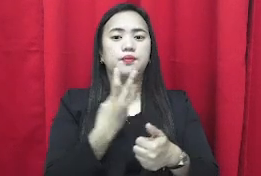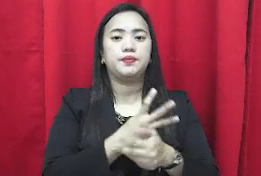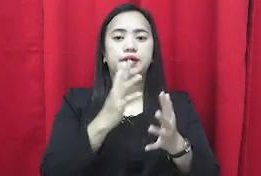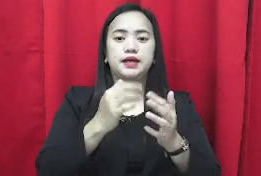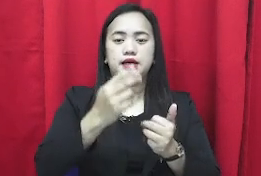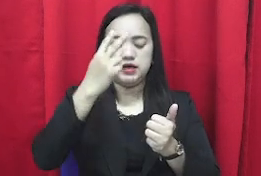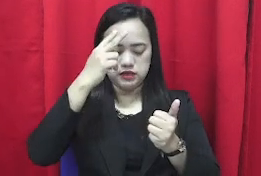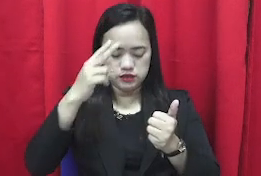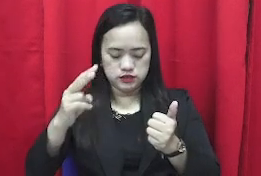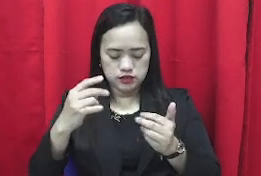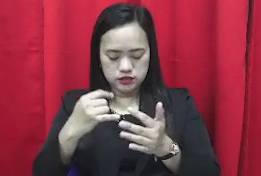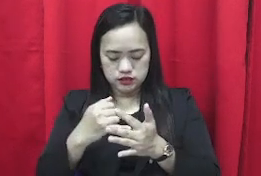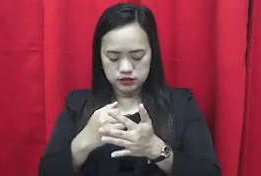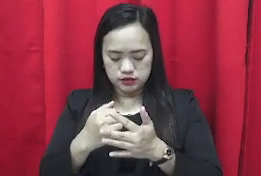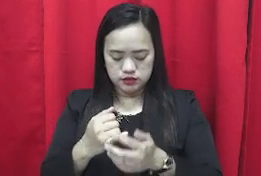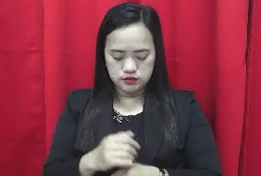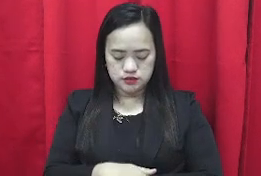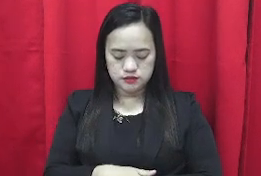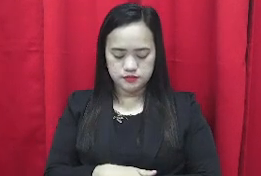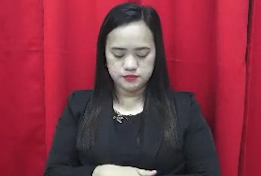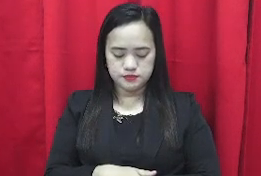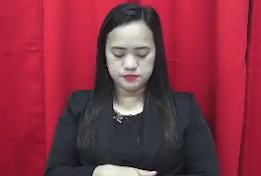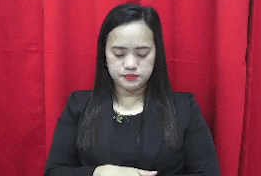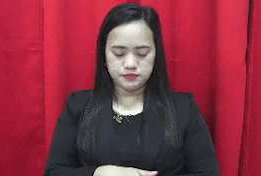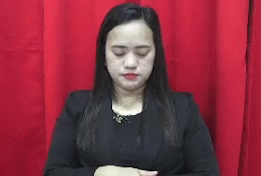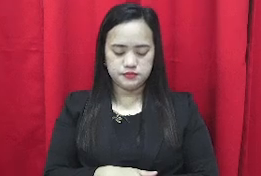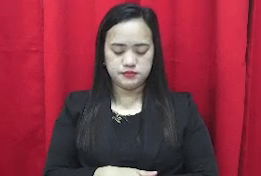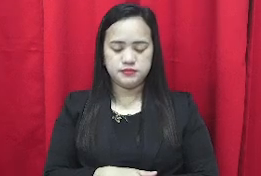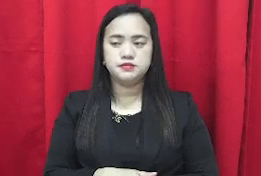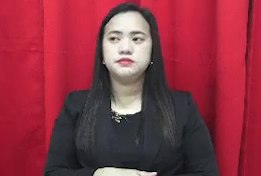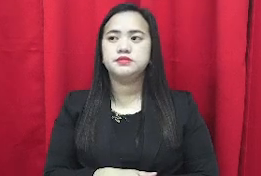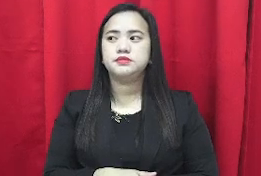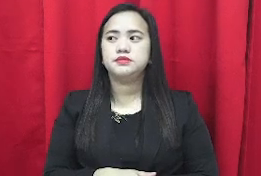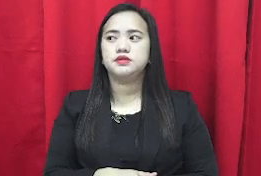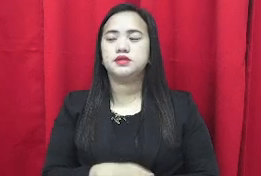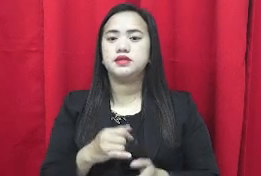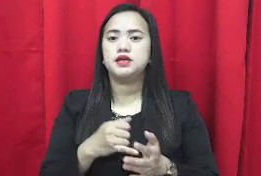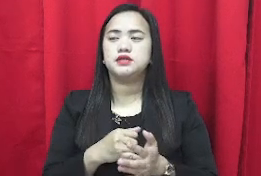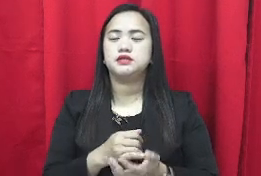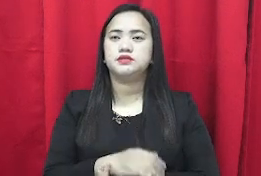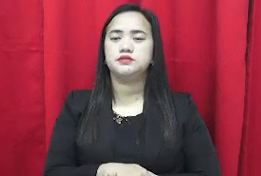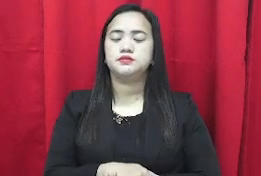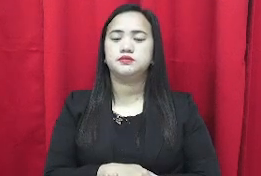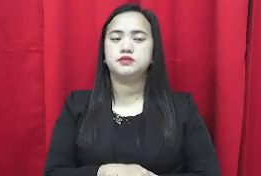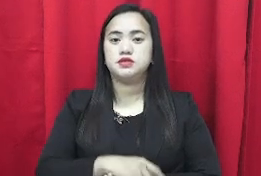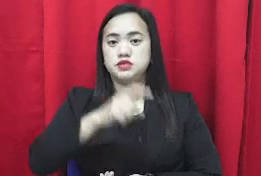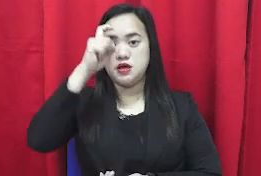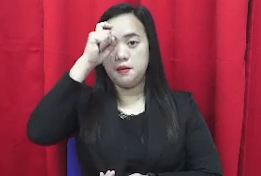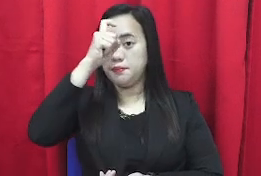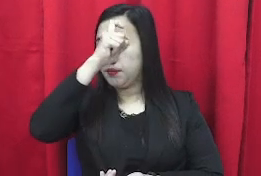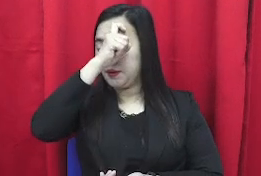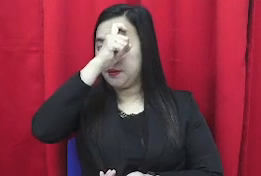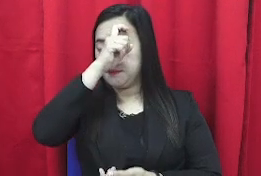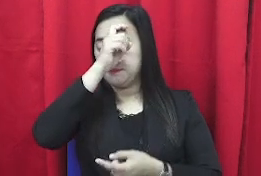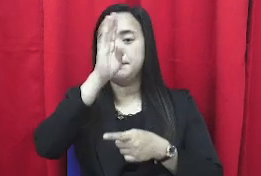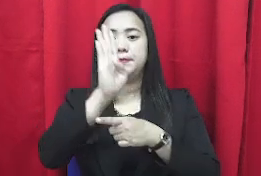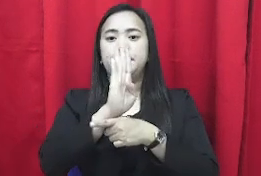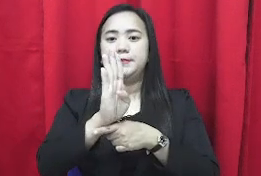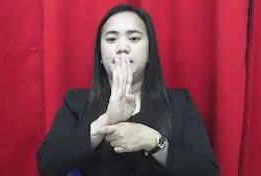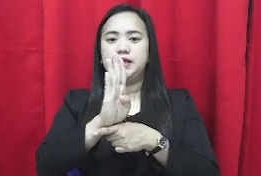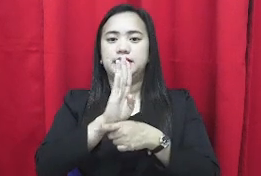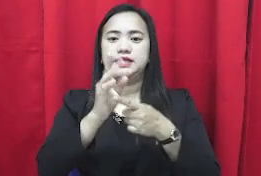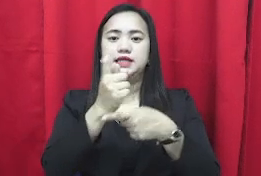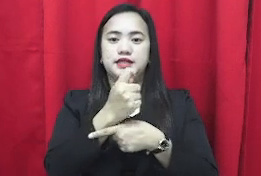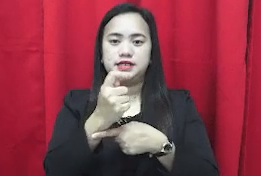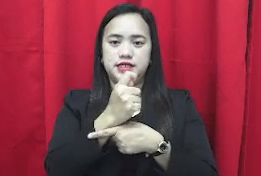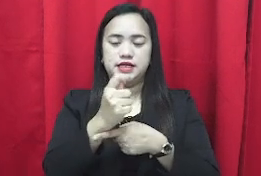ah itong ah paano dapat natin makikita itong ah summer balikatan training na ito sir Noel sir